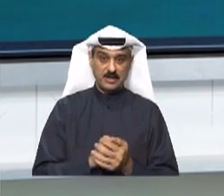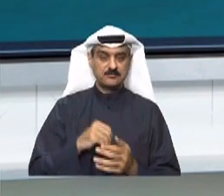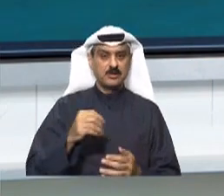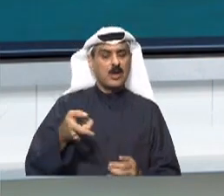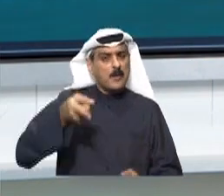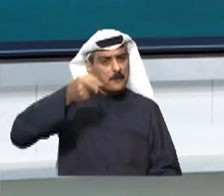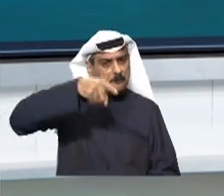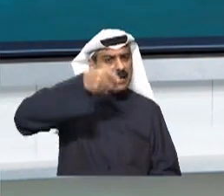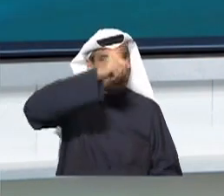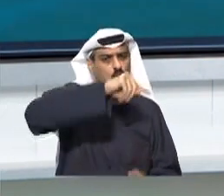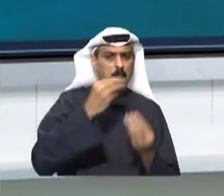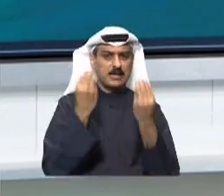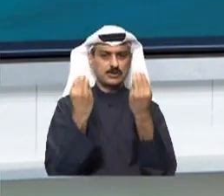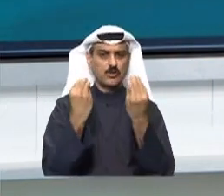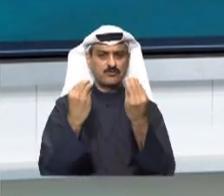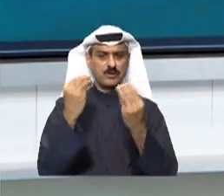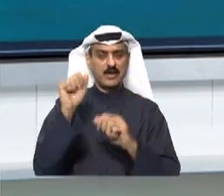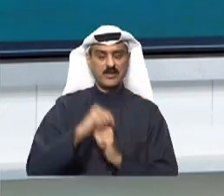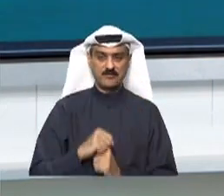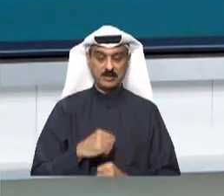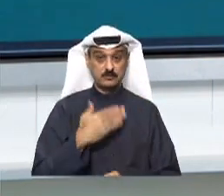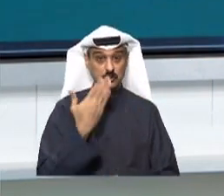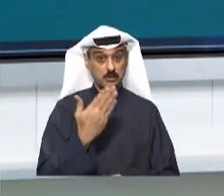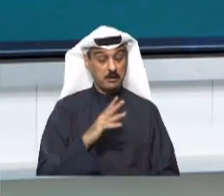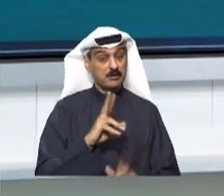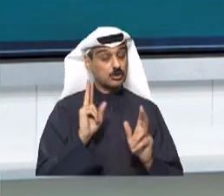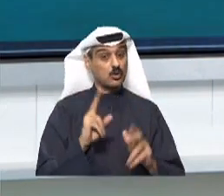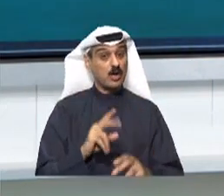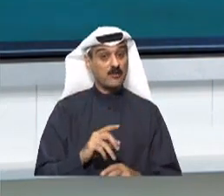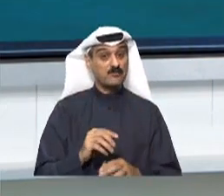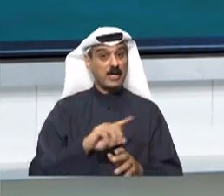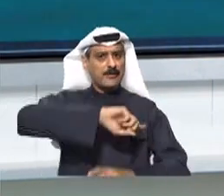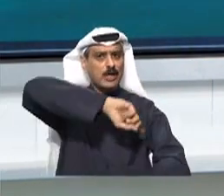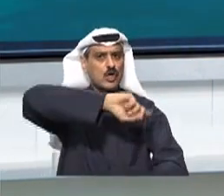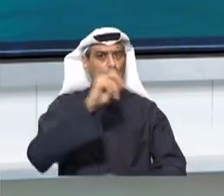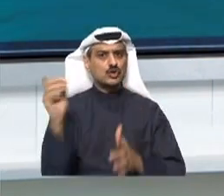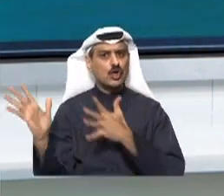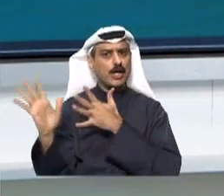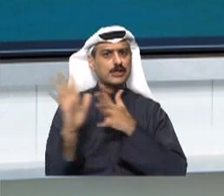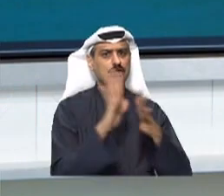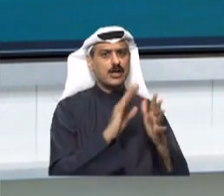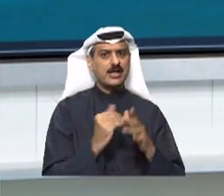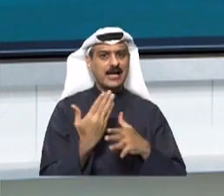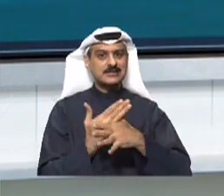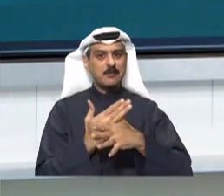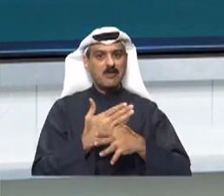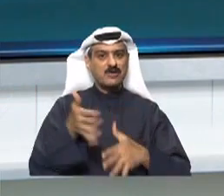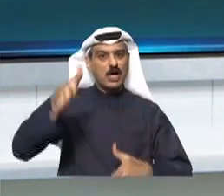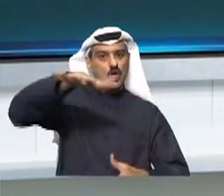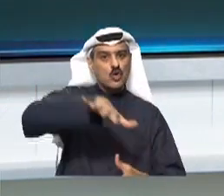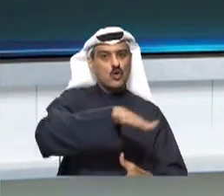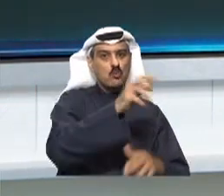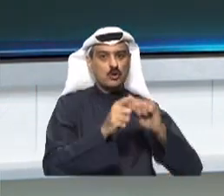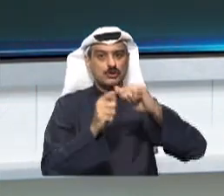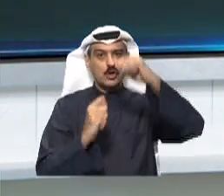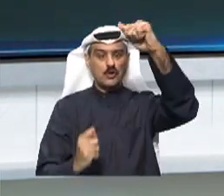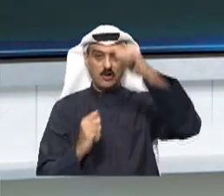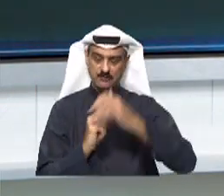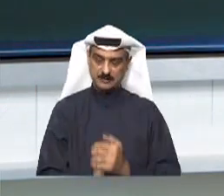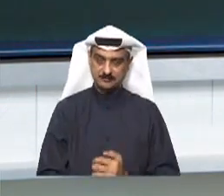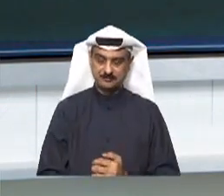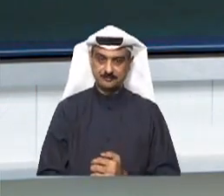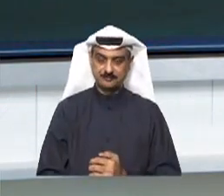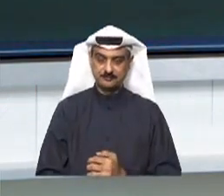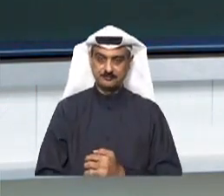القليلة المقبلة، وأيضا نتمنى منكم متابعة سرعة الرياح لارتباطها بارتفاع الأمواج. المواقيت بإذن الله